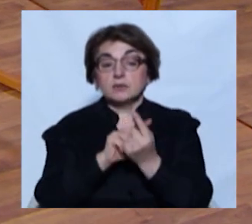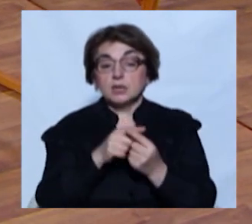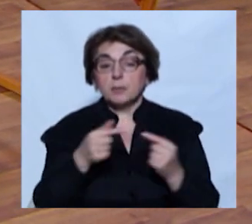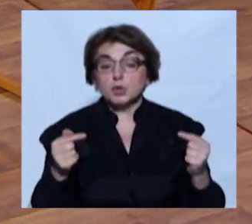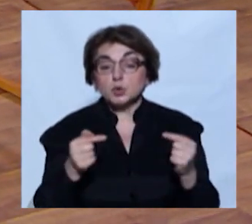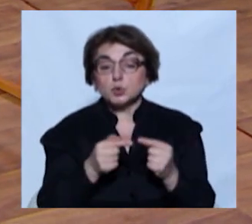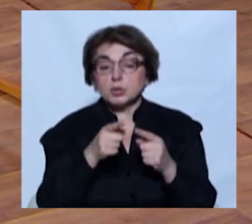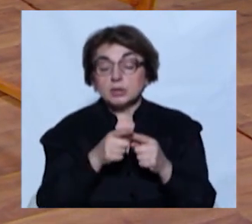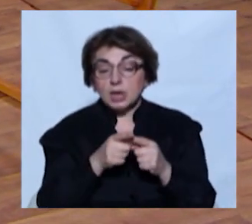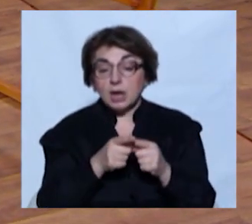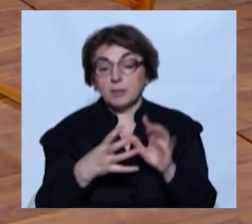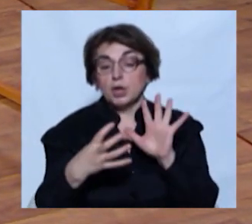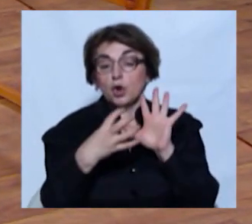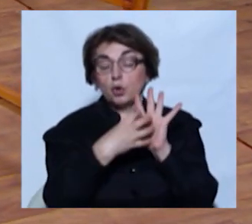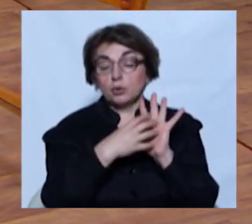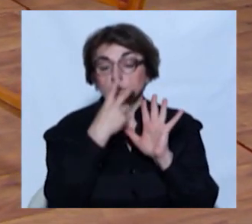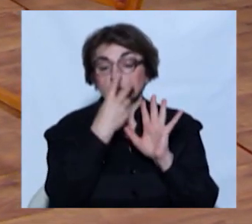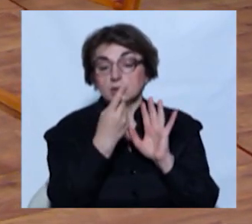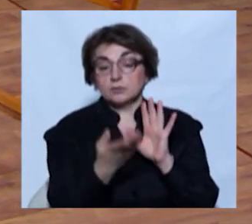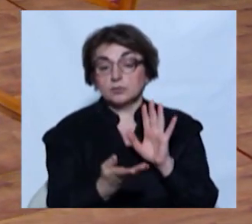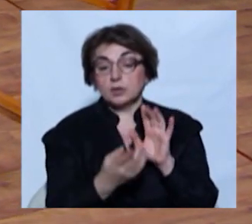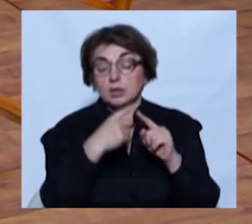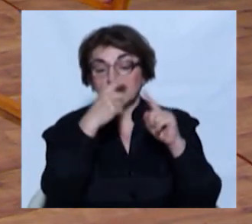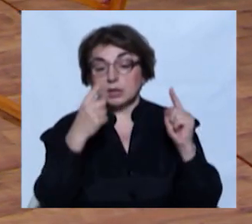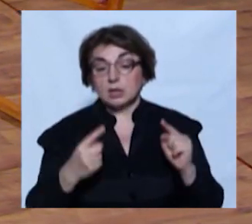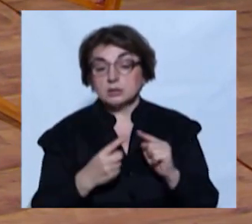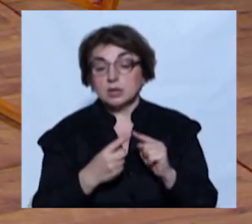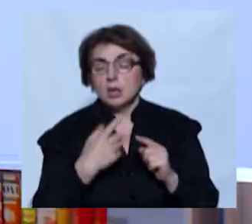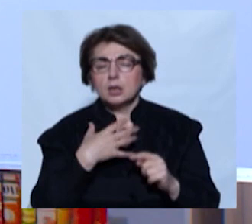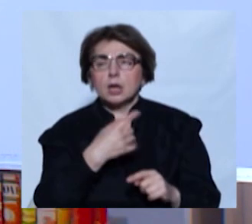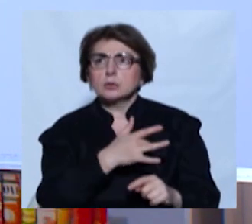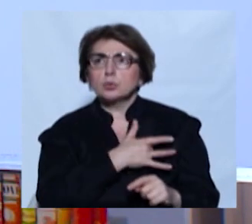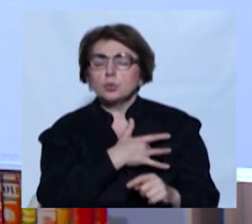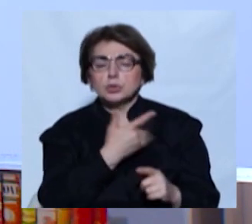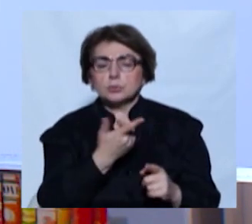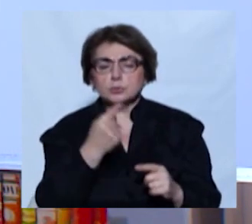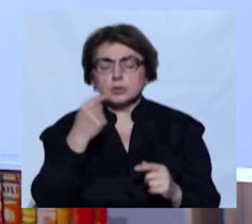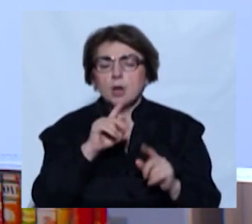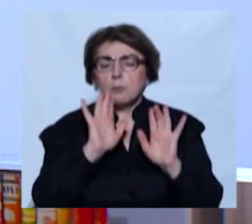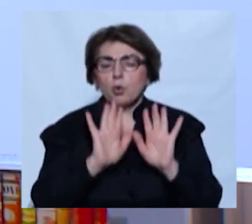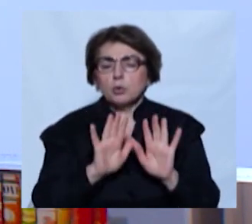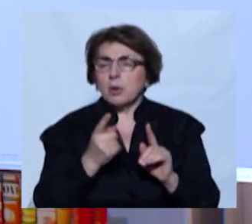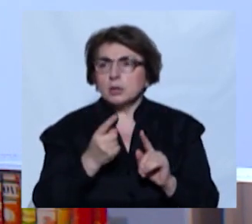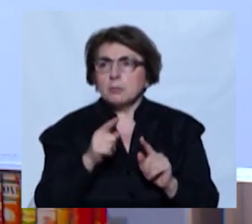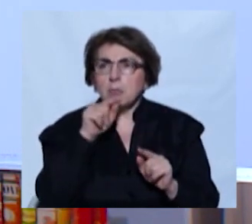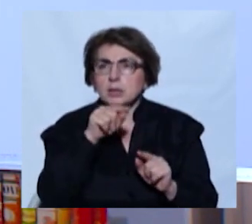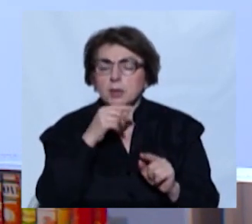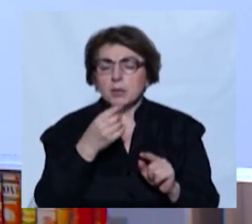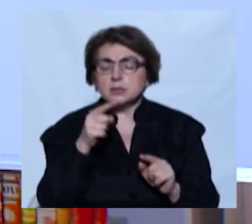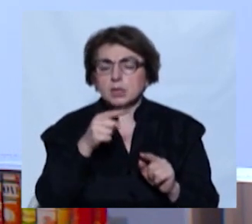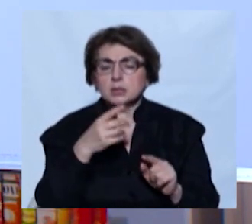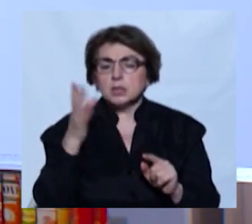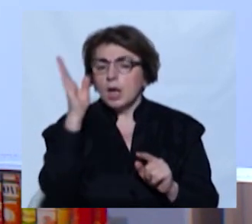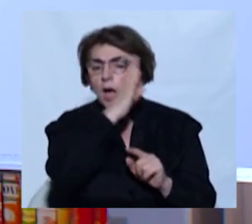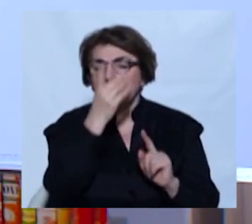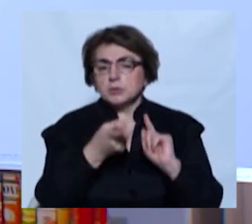ამ მიზნის ლოგოს თქვენ ხედავთ კიდეც ეკრანზე და რას გულისხმობს ეს, რატომ მაინც და მაინც კლიმატის ცვლილება. ნახეთ,